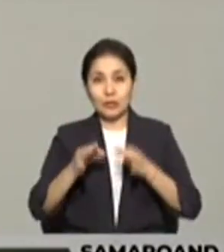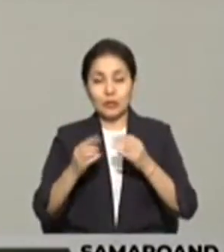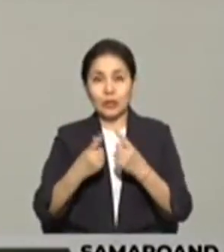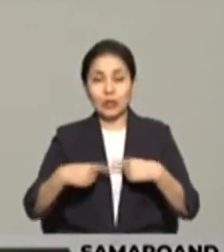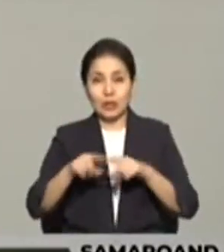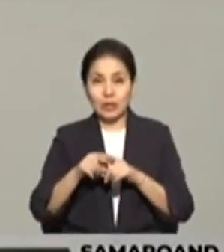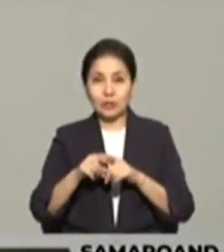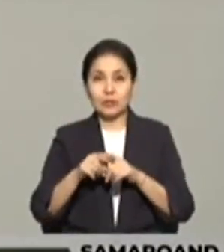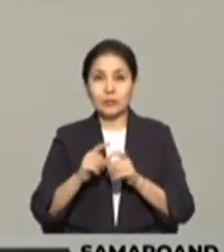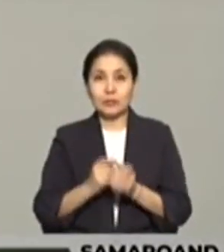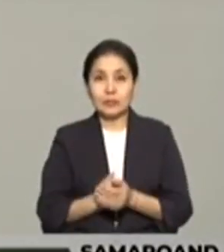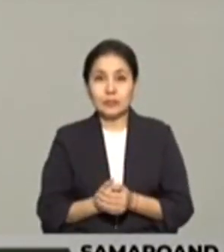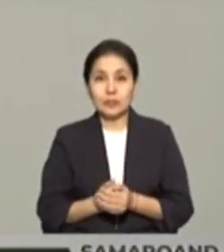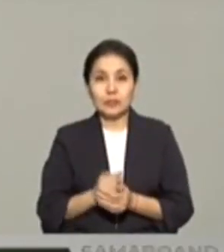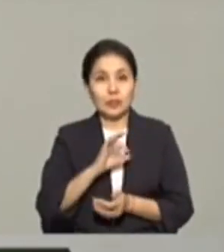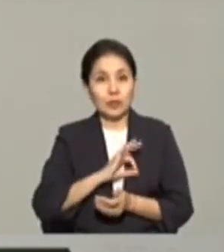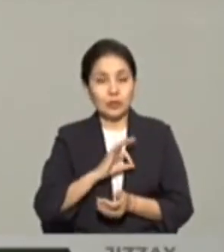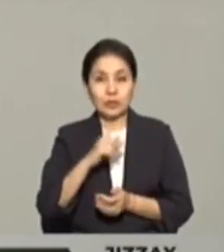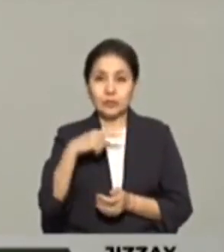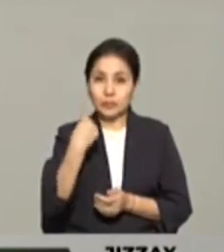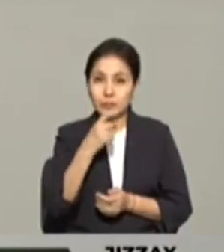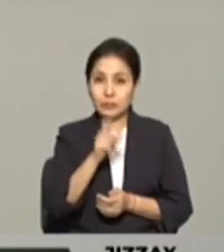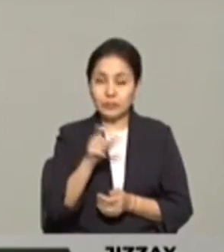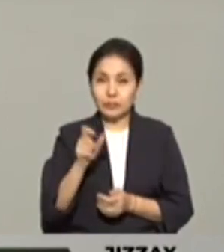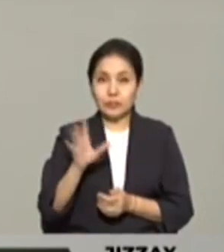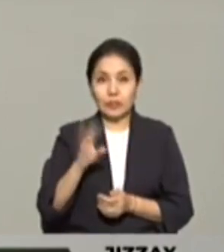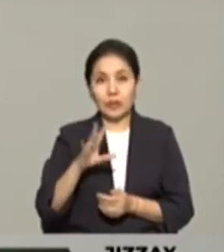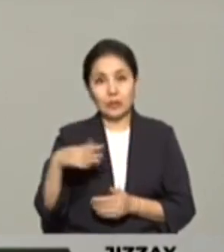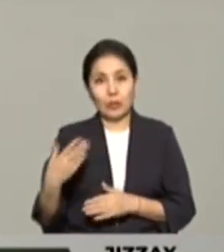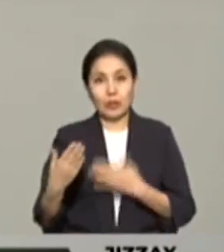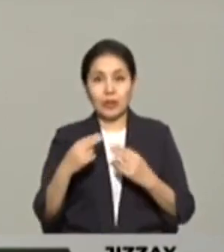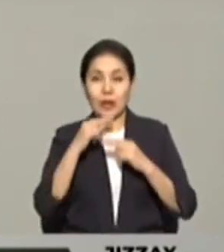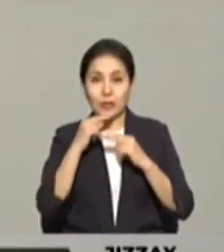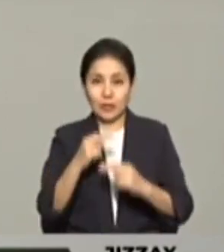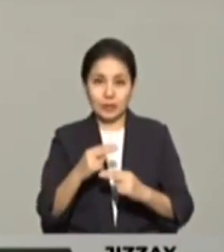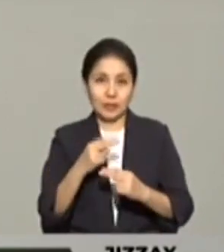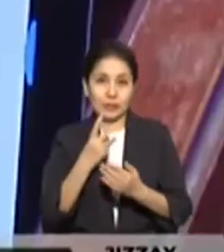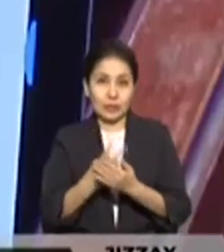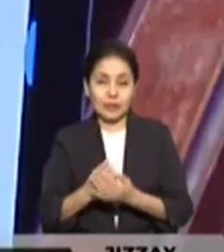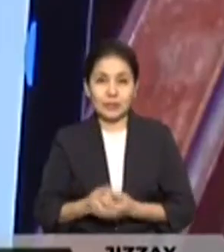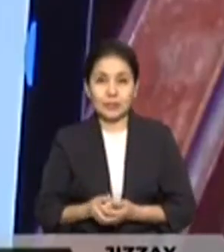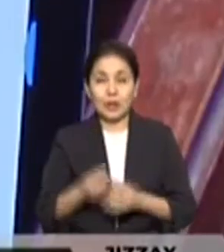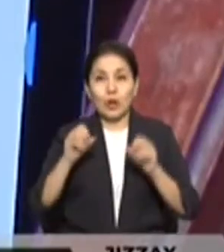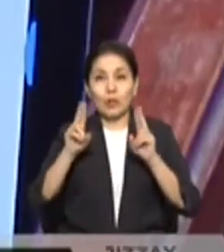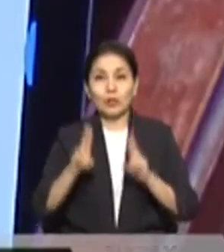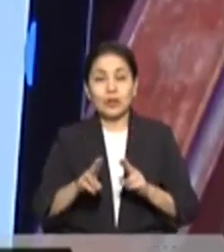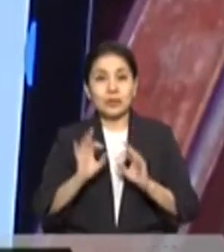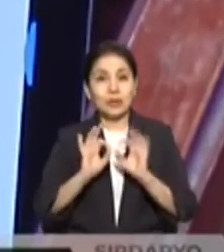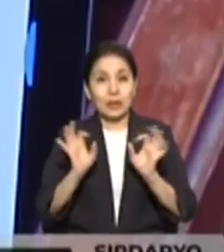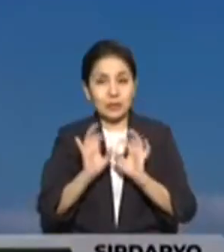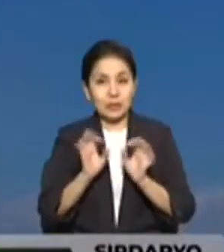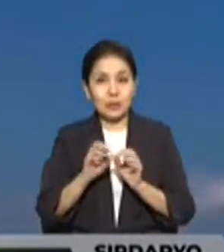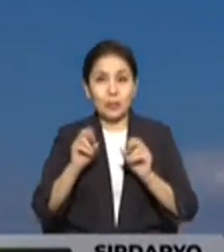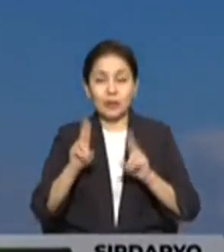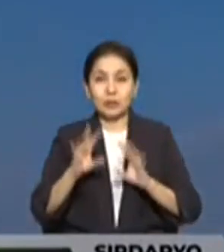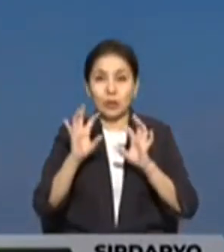idoralari uchun hamda yuridik va jismoniy shaxslar uchun har tomonlama muhim ahamiyatga ega hisoblanadi. Mutaxassislarning ta'kidlashicha,